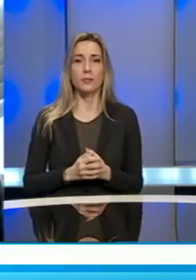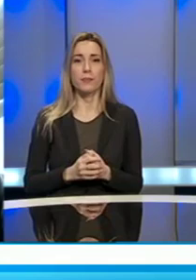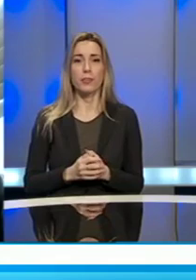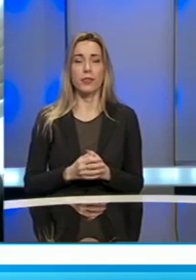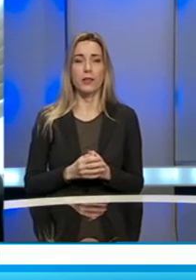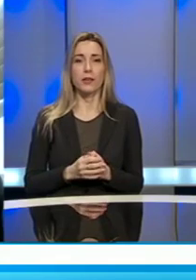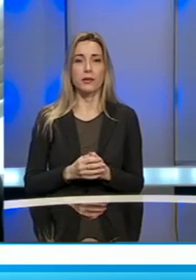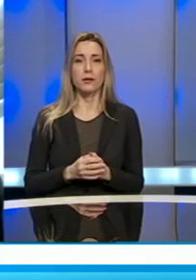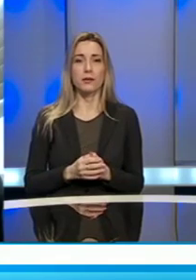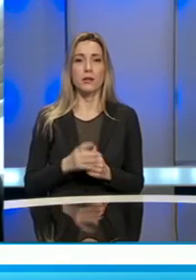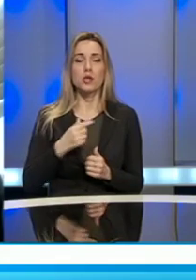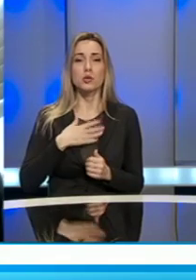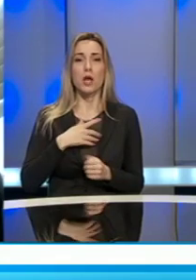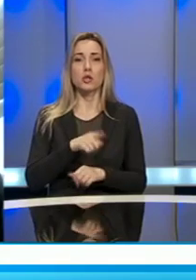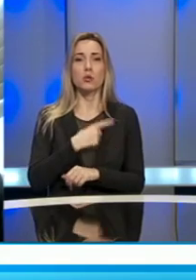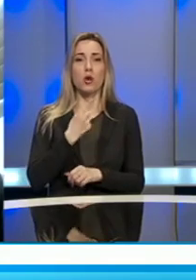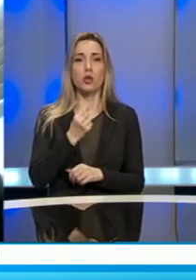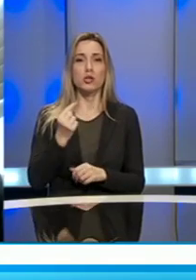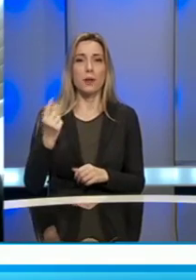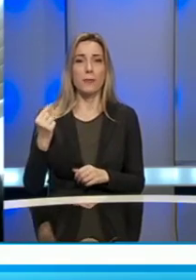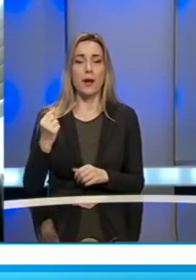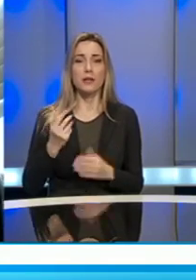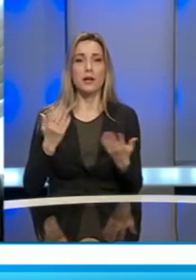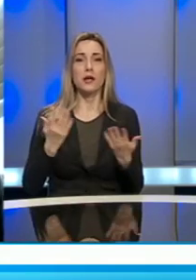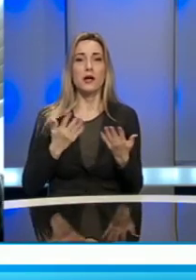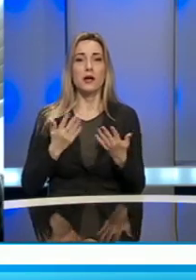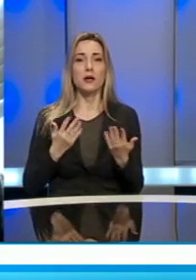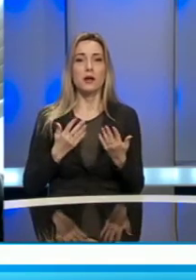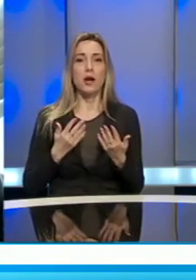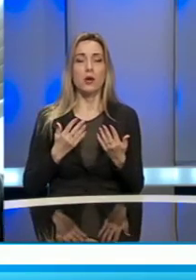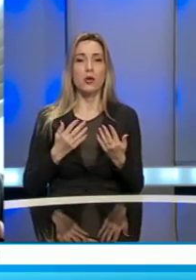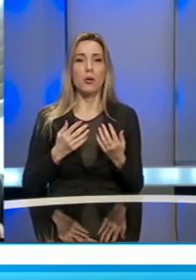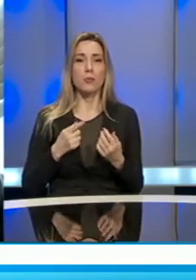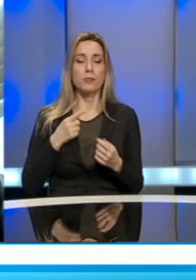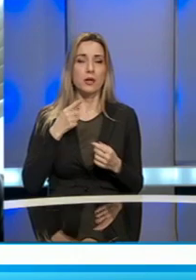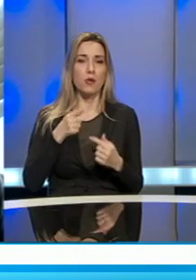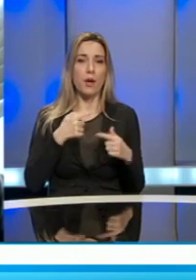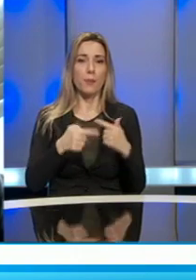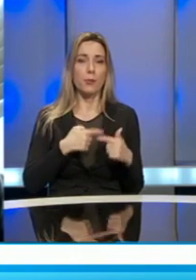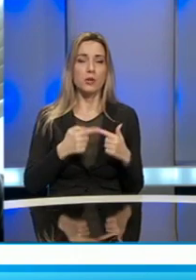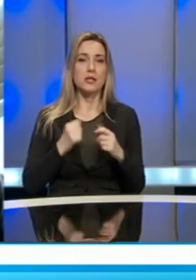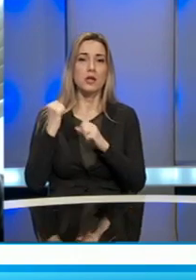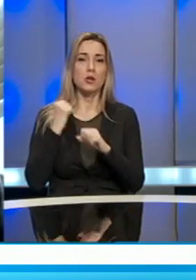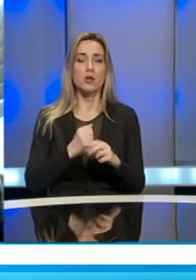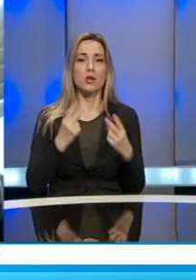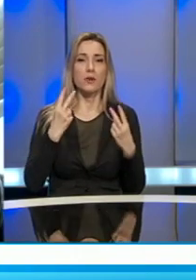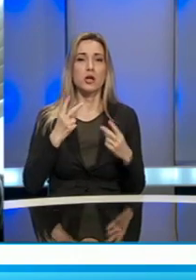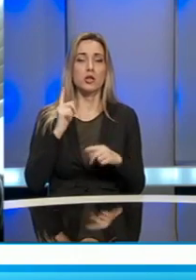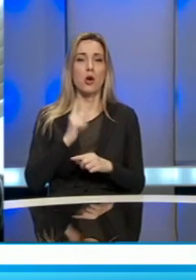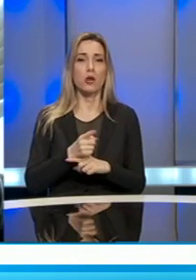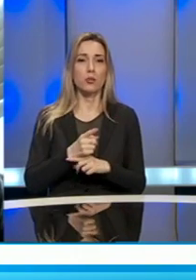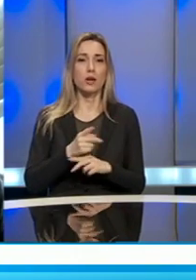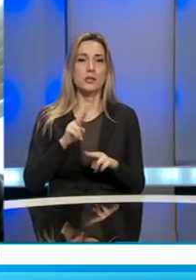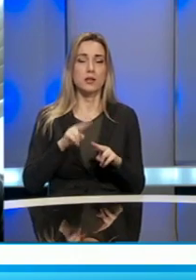su dugogodišnji naši partneri, da, kako bi olakšali kompanijama upravo ove procese donošenja ključnih odluka za